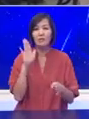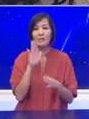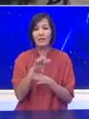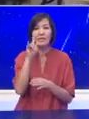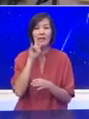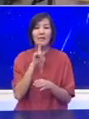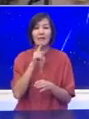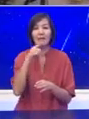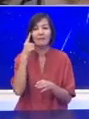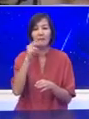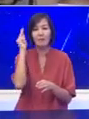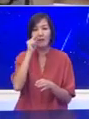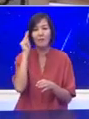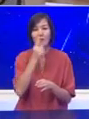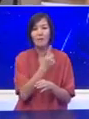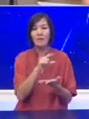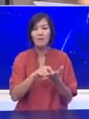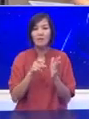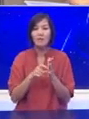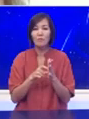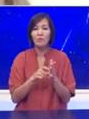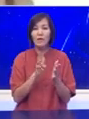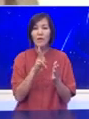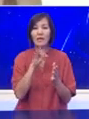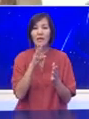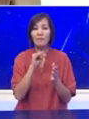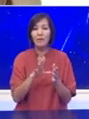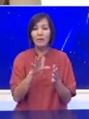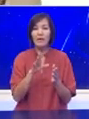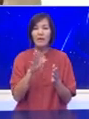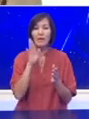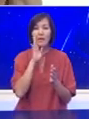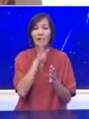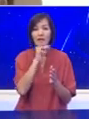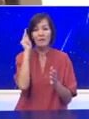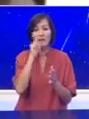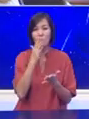тілінде білім алатын 1-ші сынып оқушылары әліппе мен ана тілін ғана оқиды.